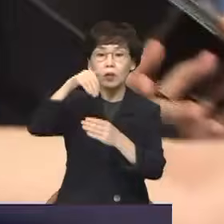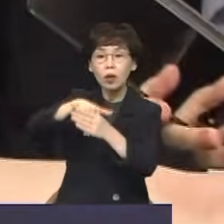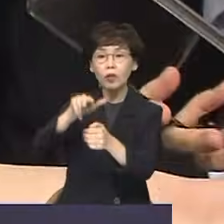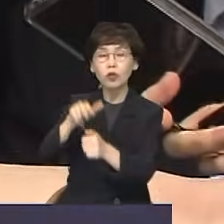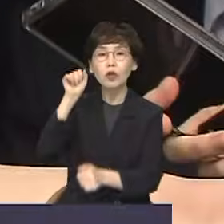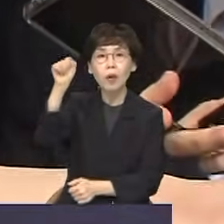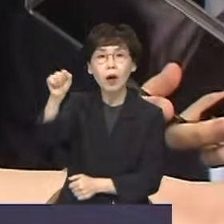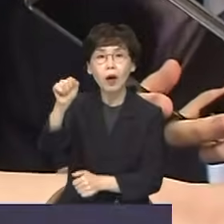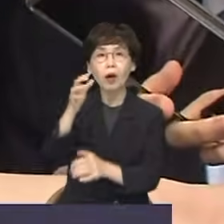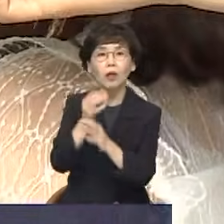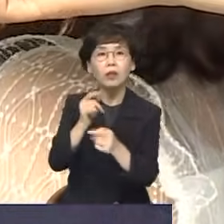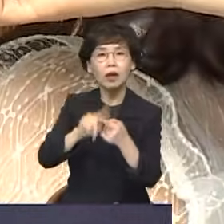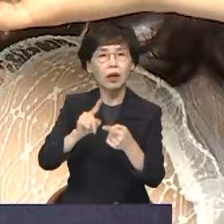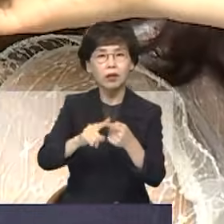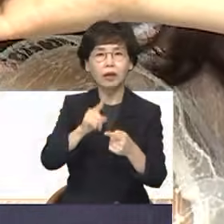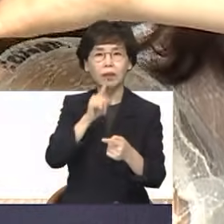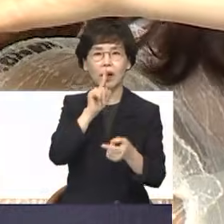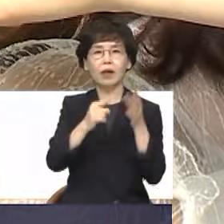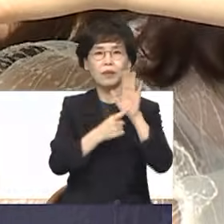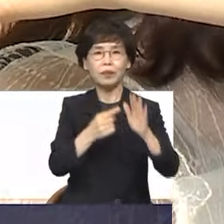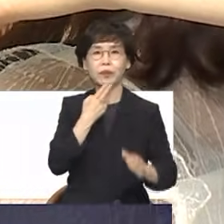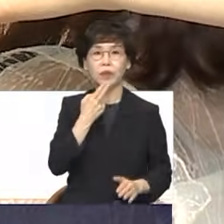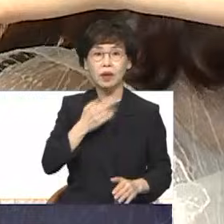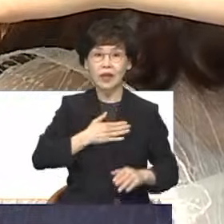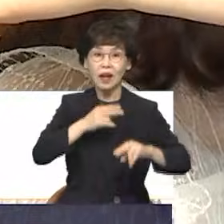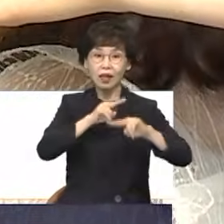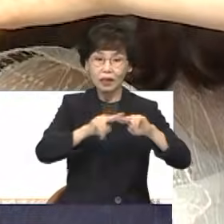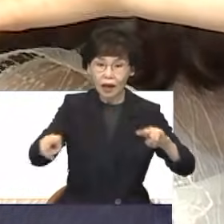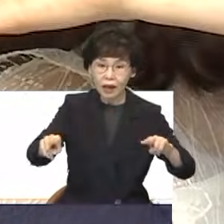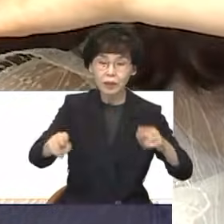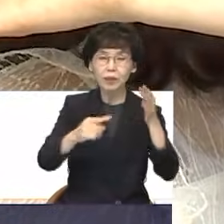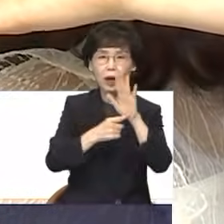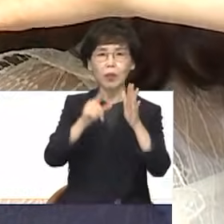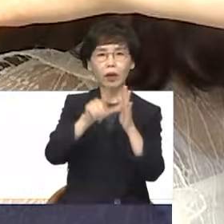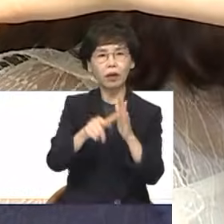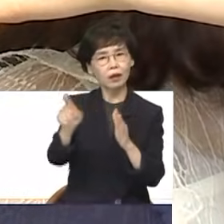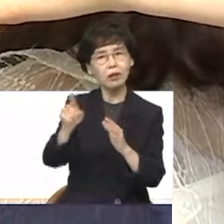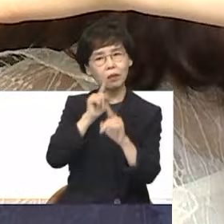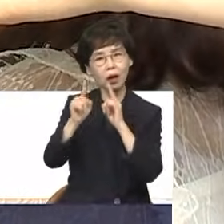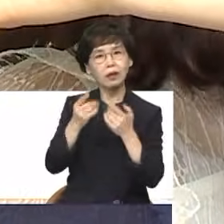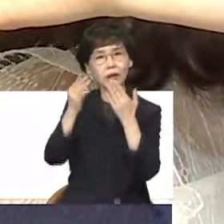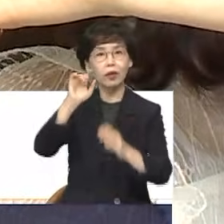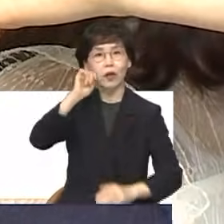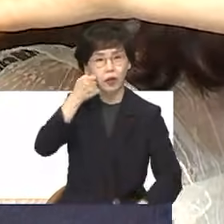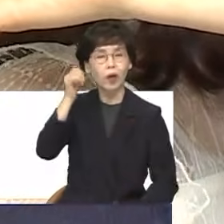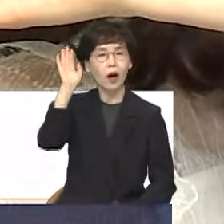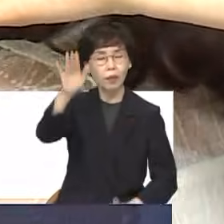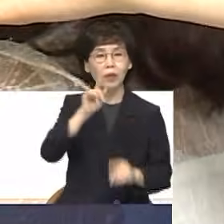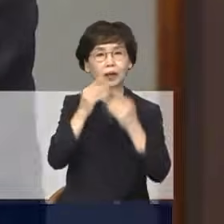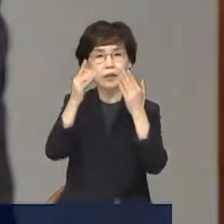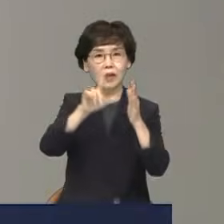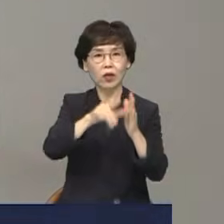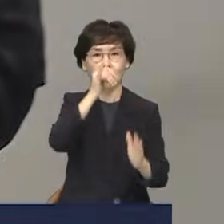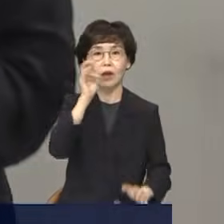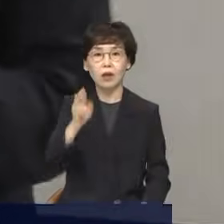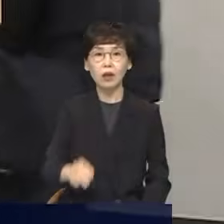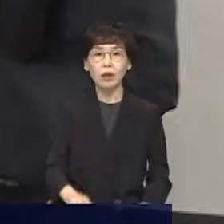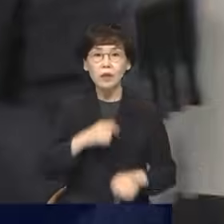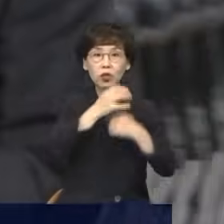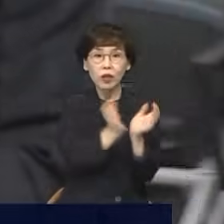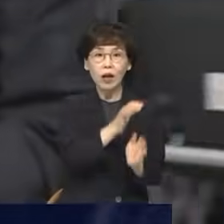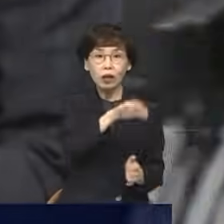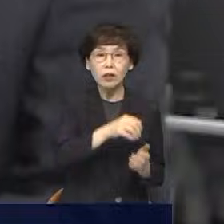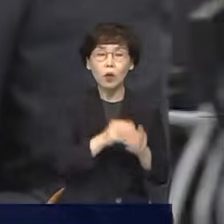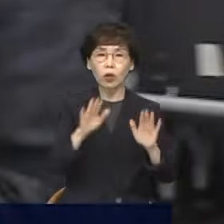아꼈습니다. 제가 좀 사임하는 이 자리에서 드릴 말씀은 아닌 것 같습니다. 차차 말씀드릴 기회가 있을 겁니다.